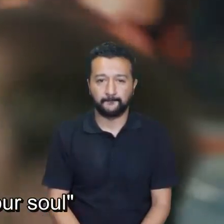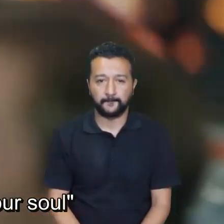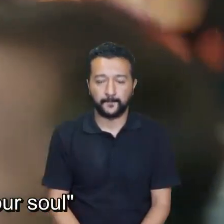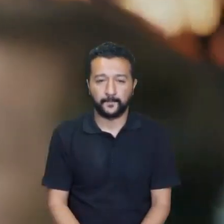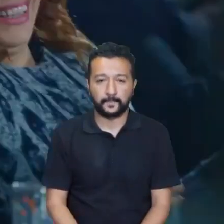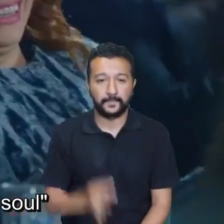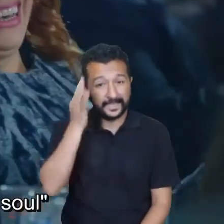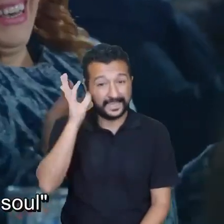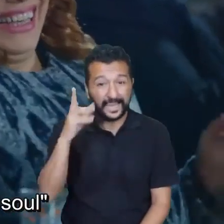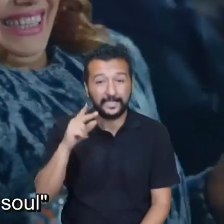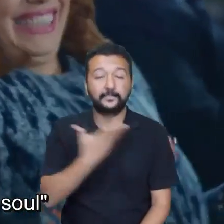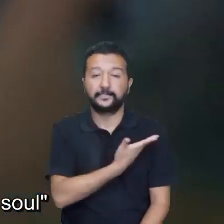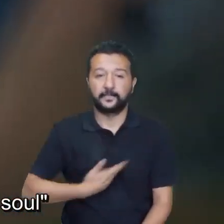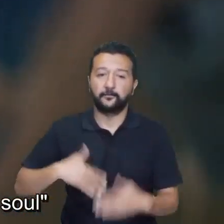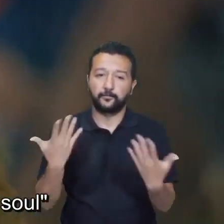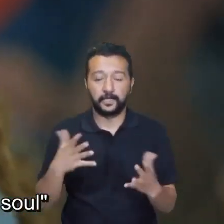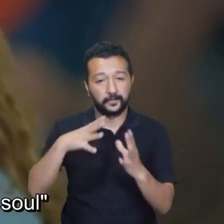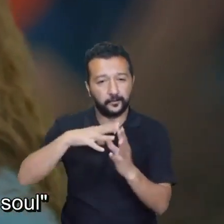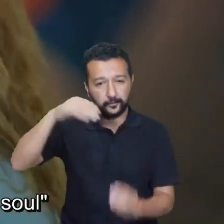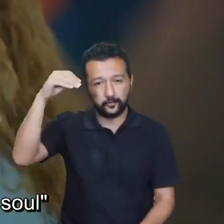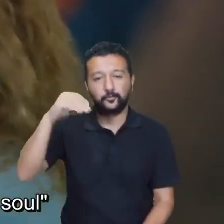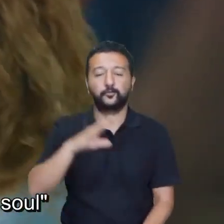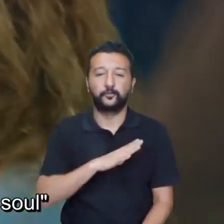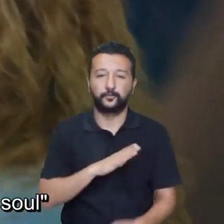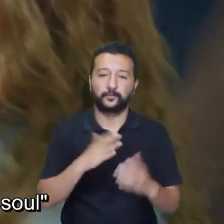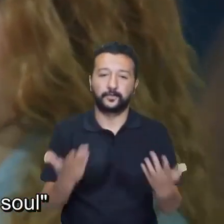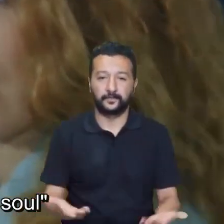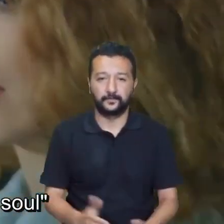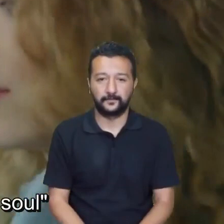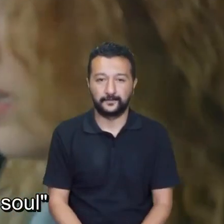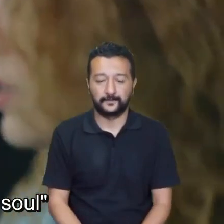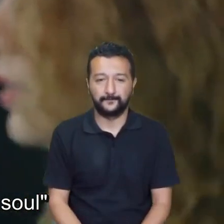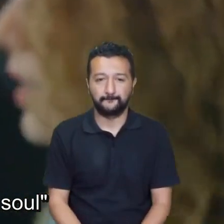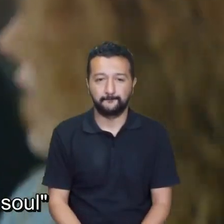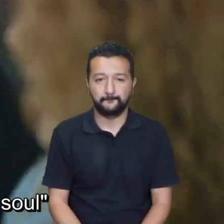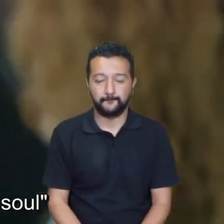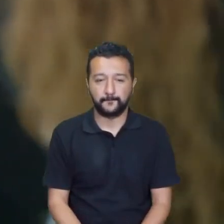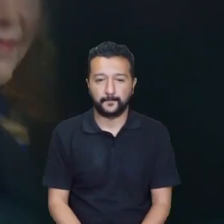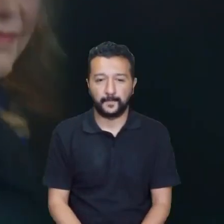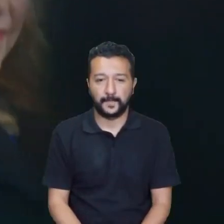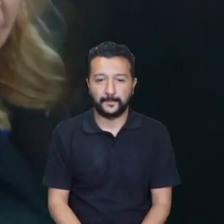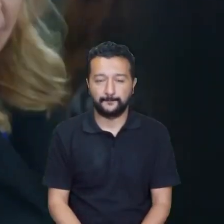Teran'a kalbini gösterdi. Deli gibi sevmek ruhumuzda.